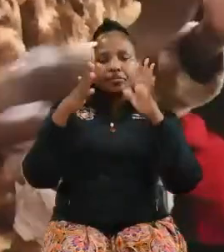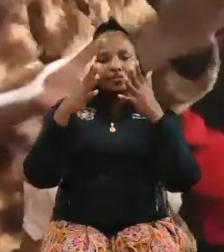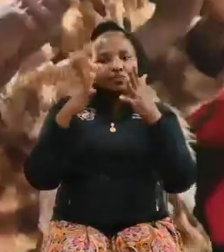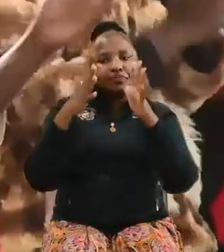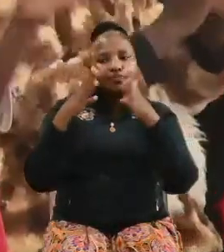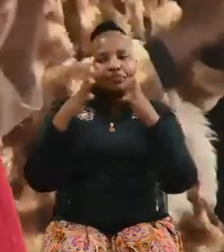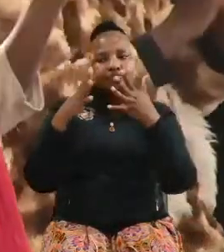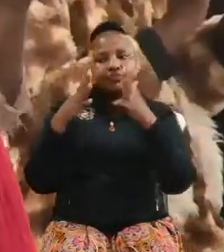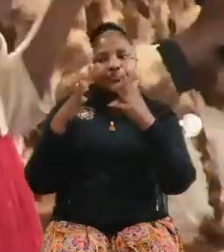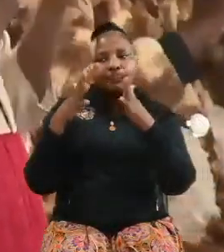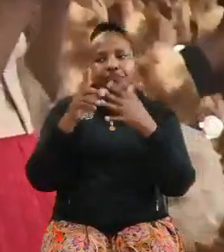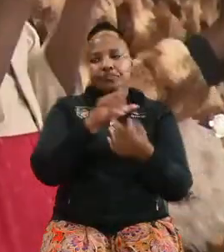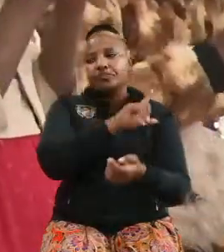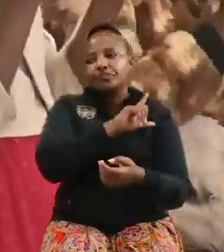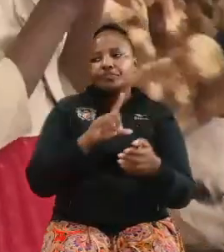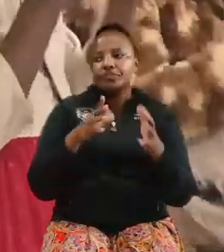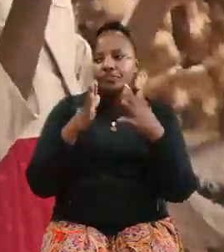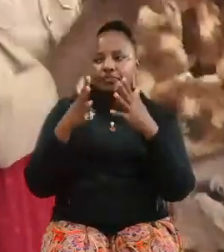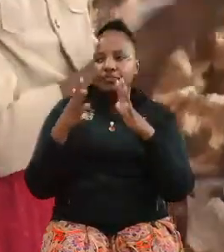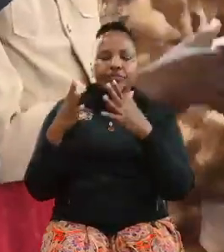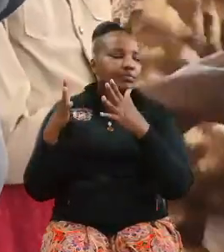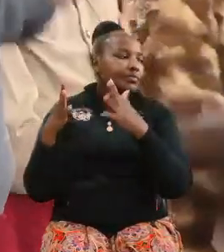makofi.